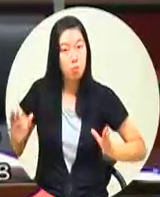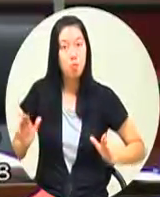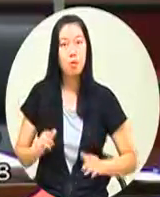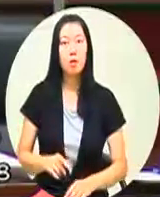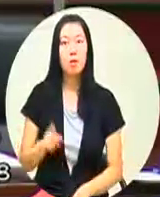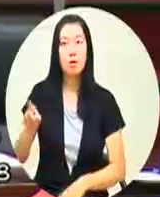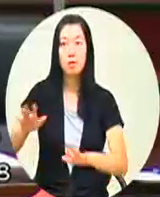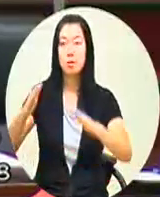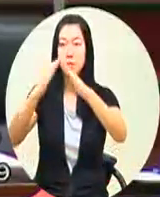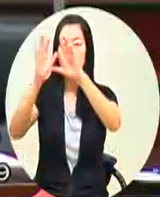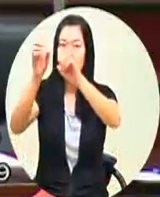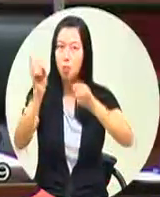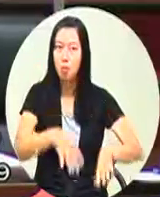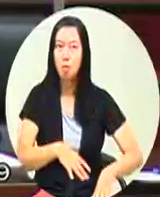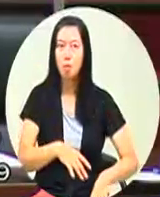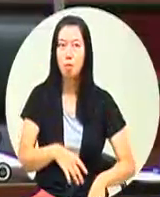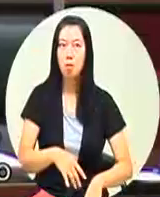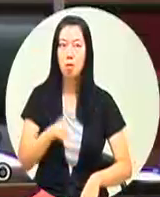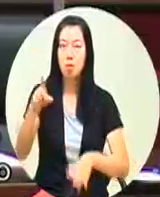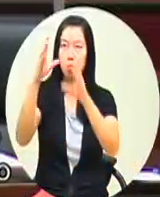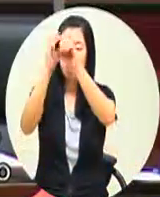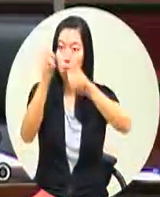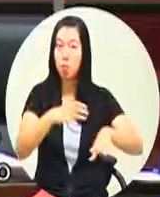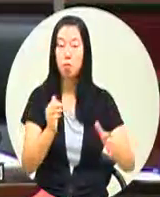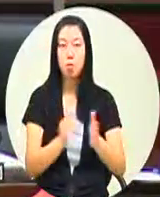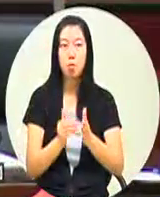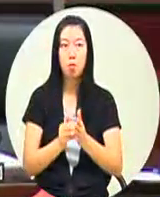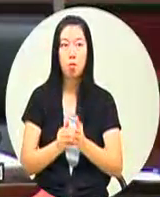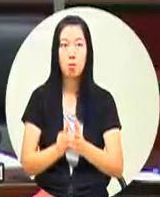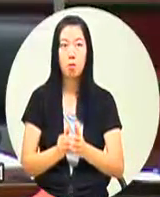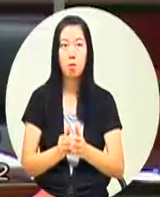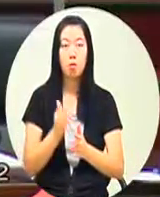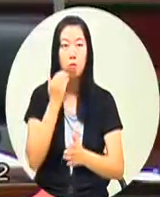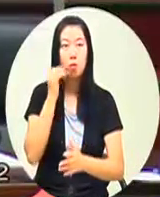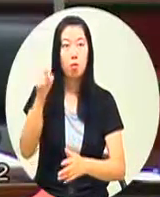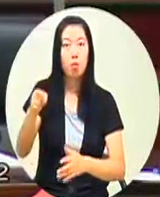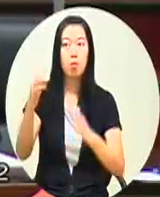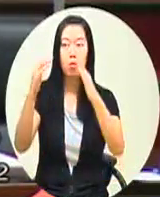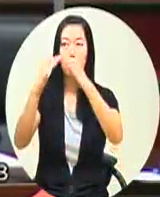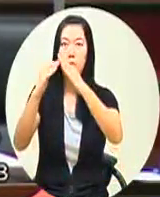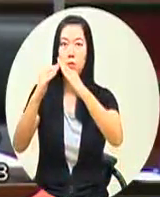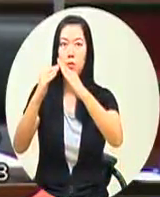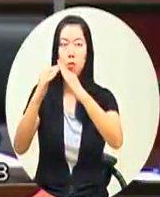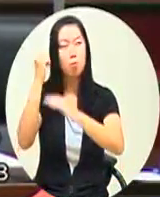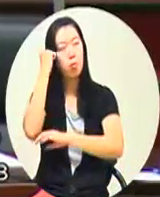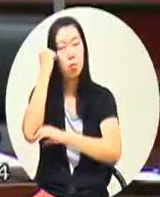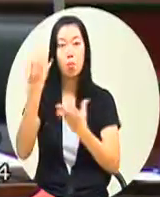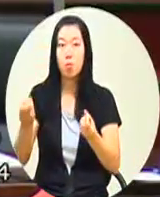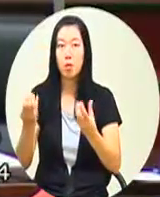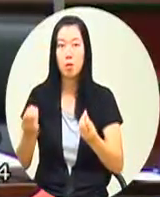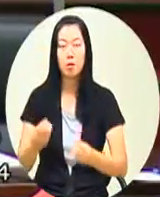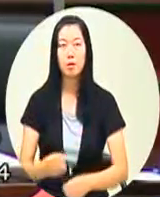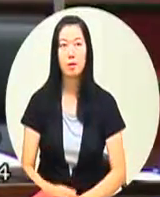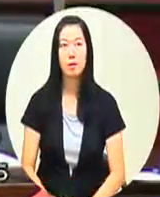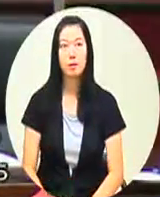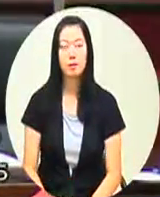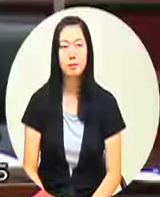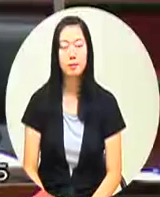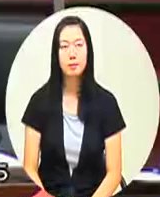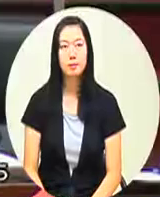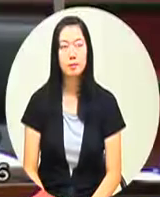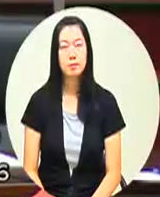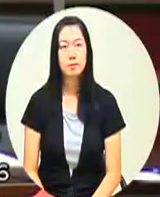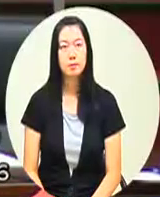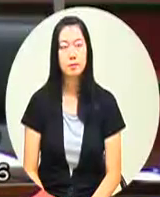还没有拆，你给他拆掉，你把他拆完了，那换句话说，他还有没有房子？拆完他就没有房子了，哦啊，